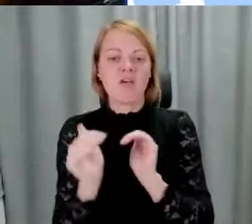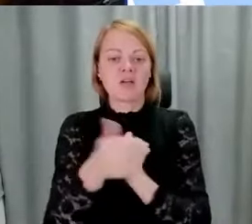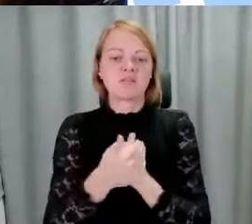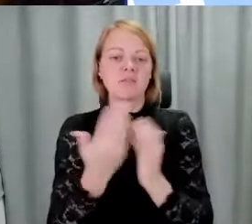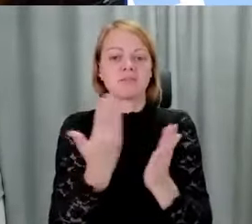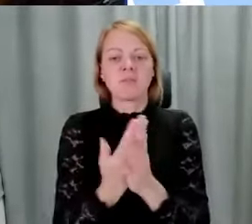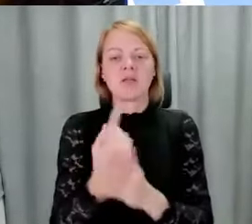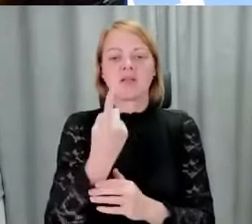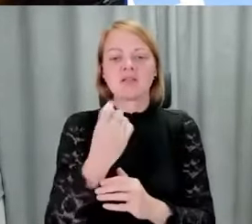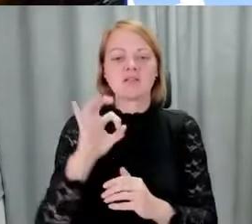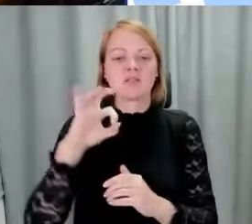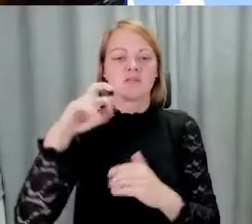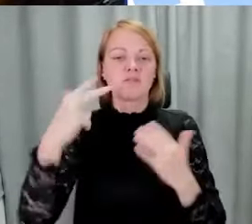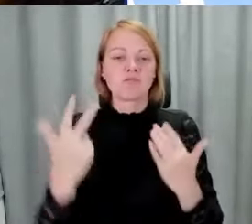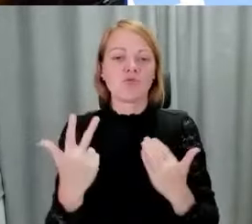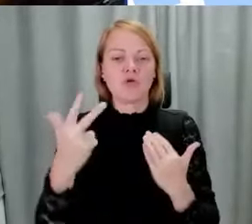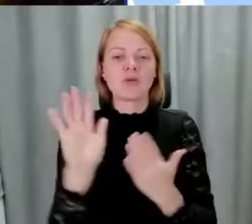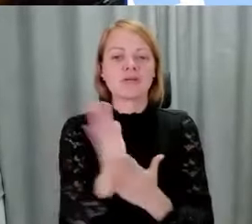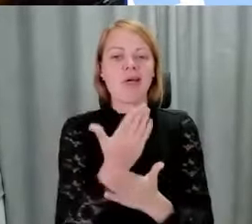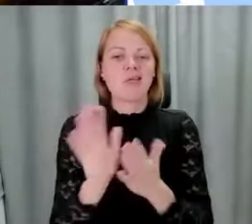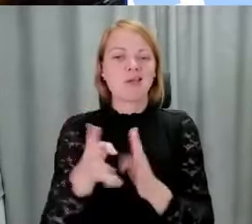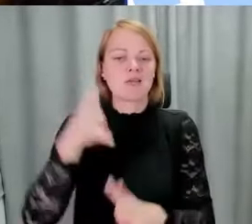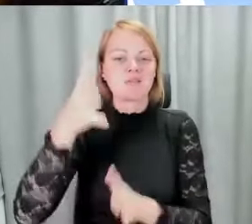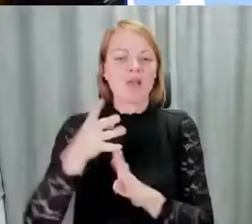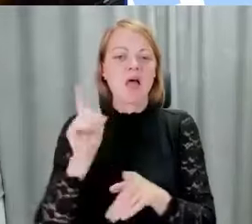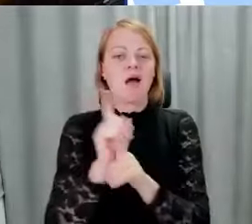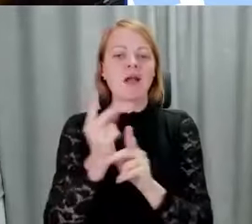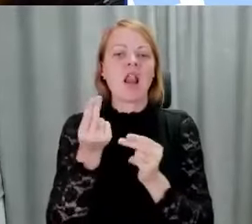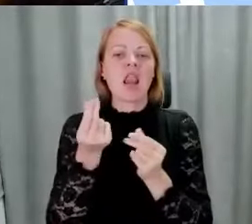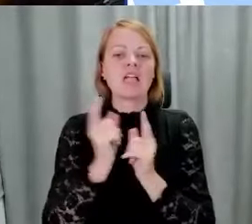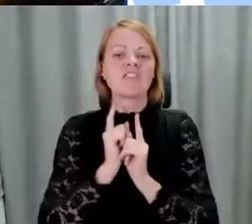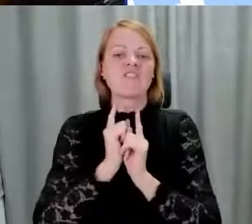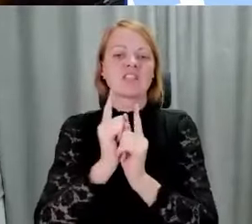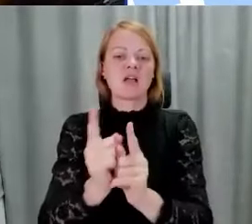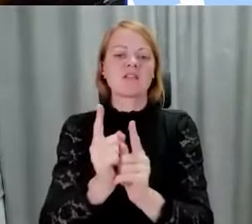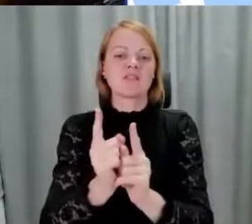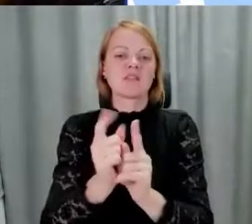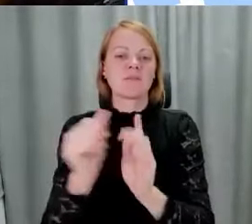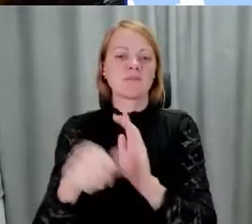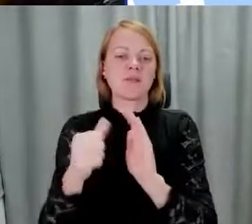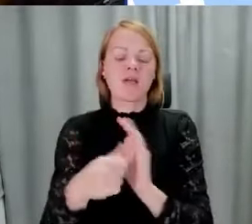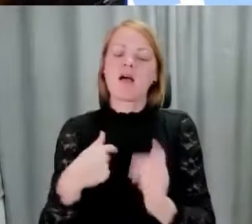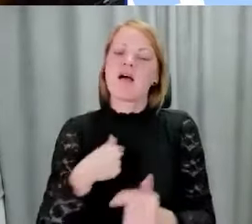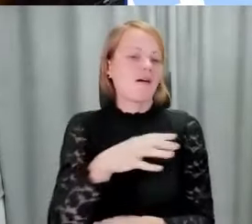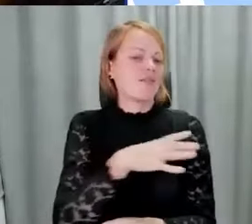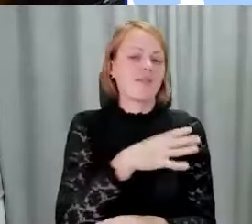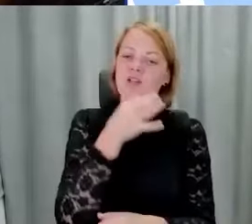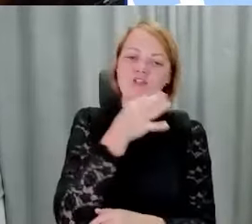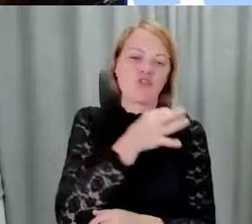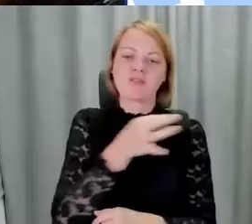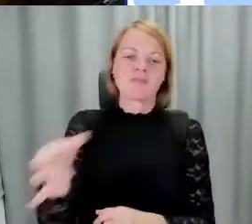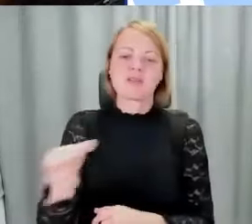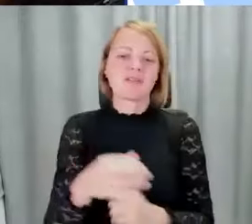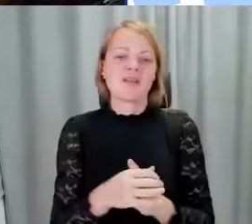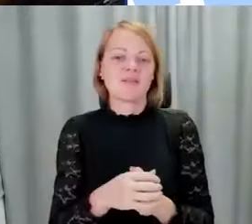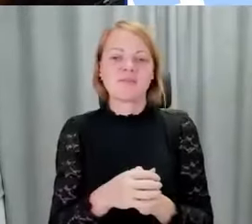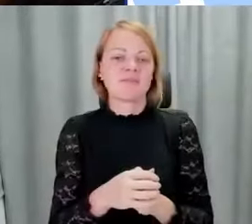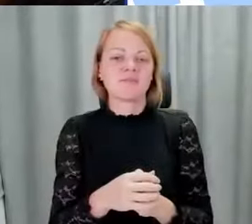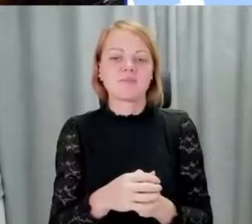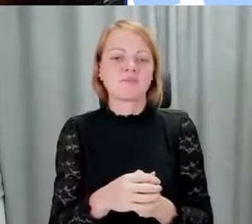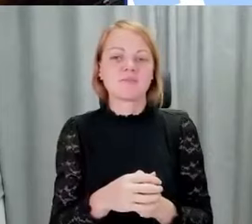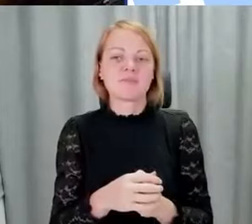103. Sērijā, līdzfinansēt arī patvērtņu izveidi? Nevarēšu šo jautājumu šobrīd jums atbildēt. To tad...